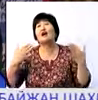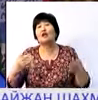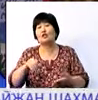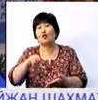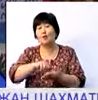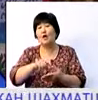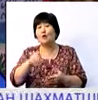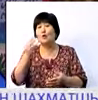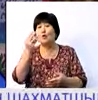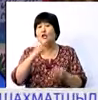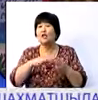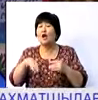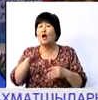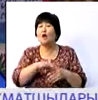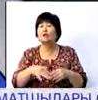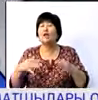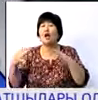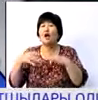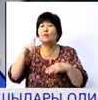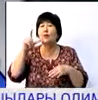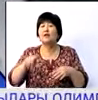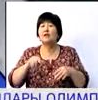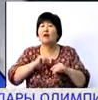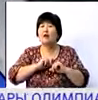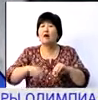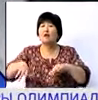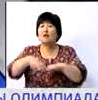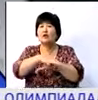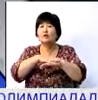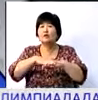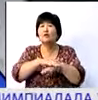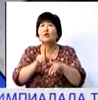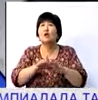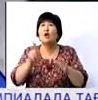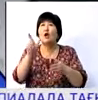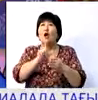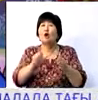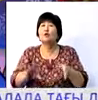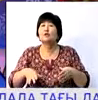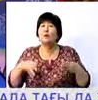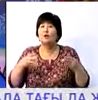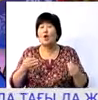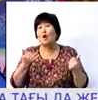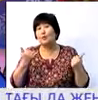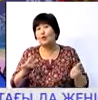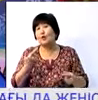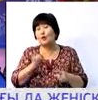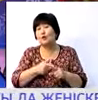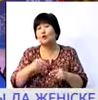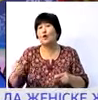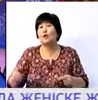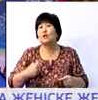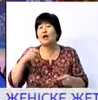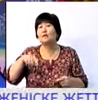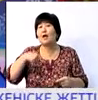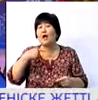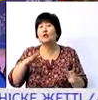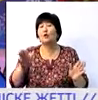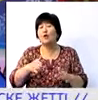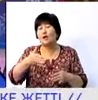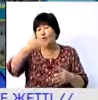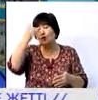Кезінде осы шиелі ауданында майдангерлер ансамблі қалың жұртшылықты әуезі әнімен сусындатыпты. Бүгінде сол сарбаздар айтқан әндер өшпес